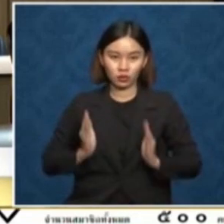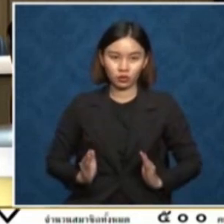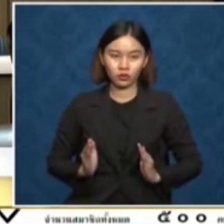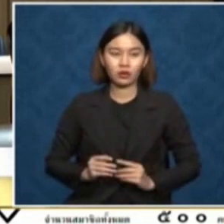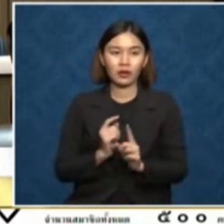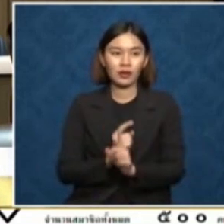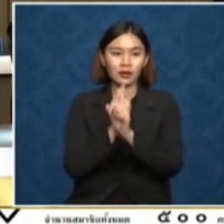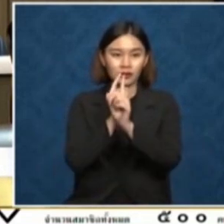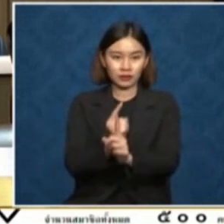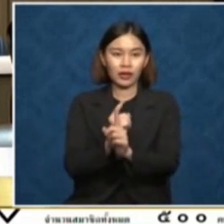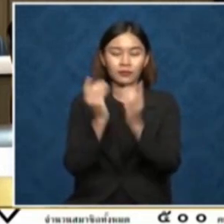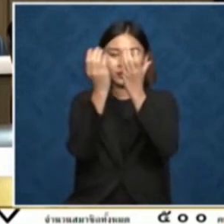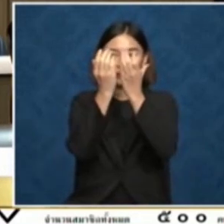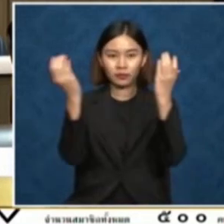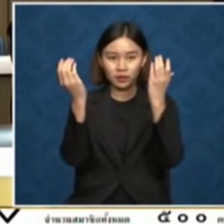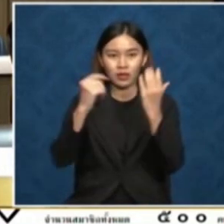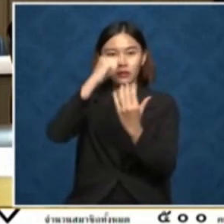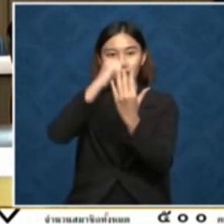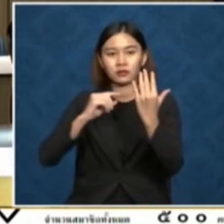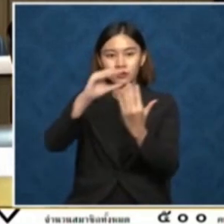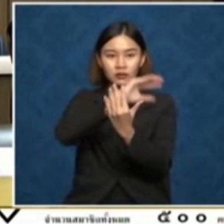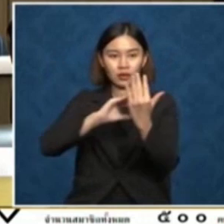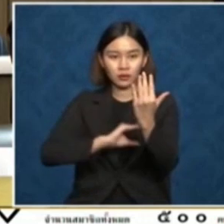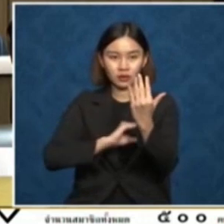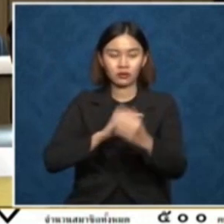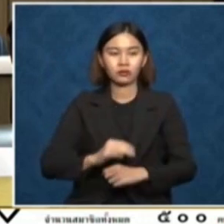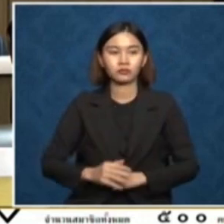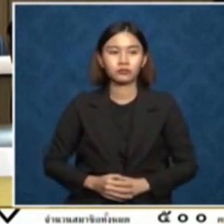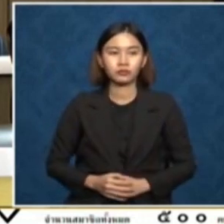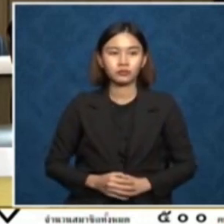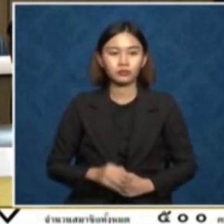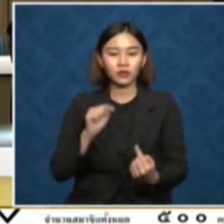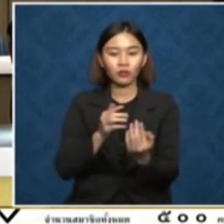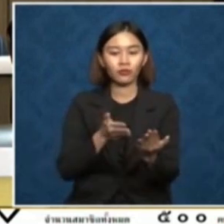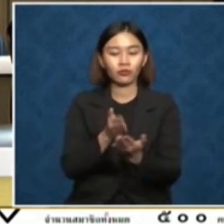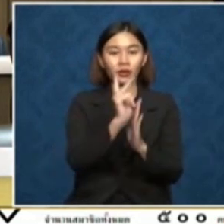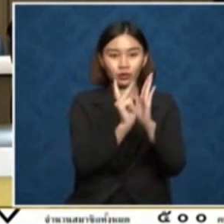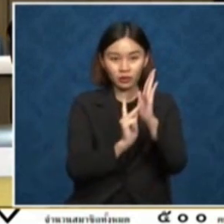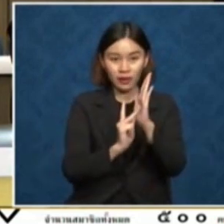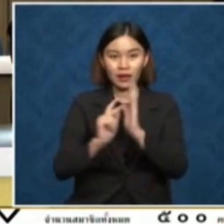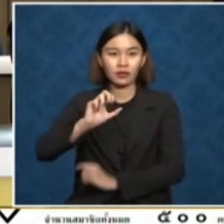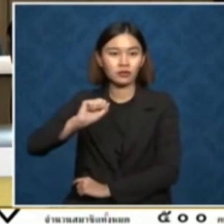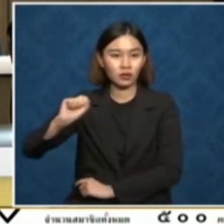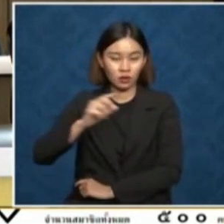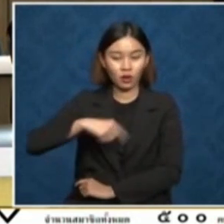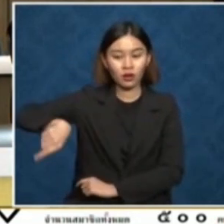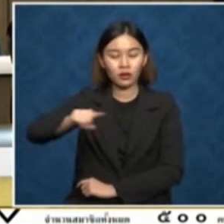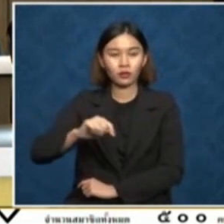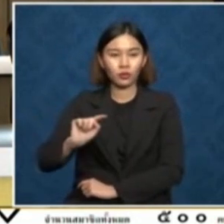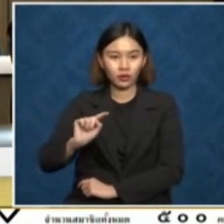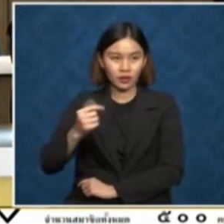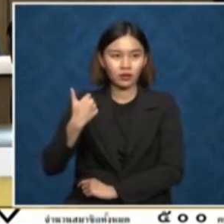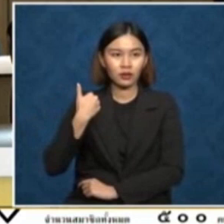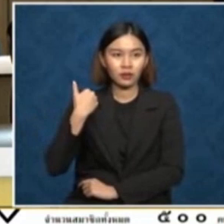ะนี่ไม่ใช่เพียงแค่เรื่องของสิทธิเสรีภาพเท่านั้นครับท่านประธานแต่ยังรวมถึงความเสมอภาคและศักดิ์ศรีของความเป็นมนุ